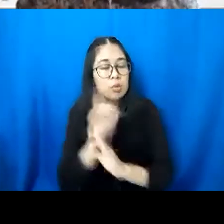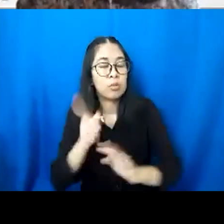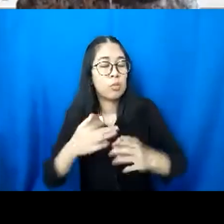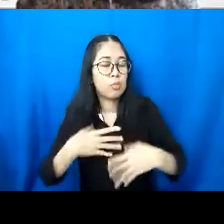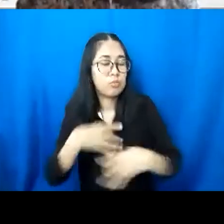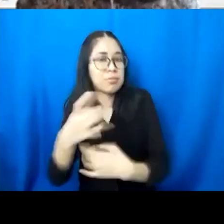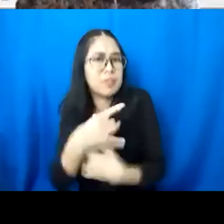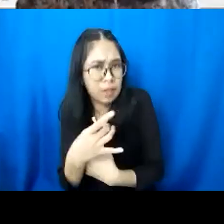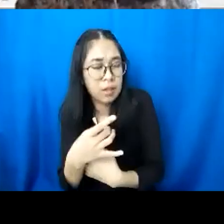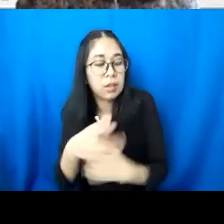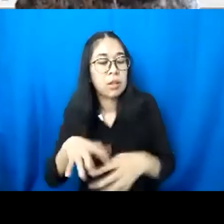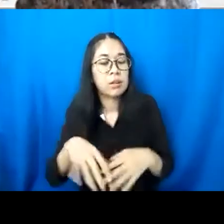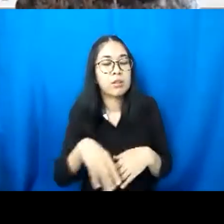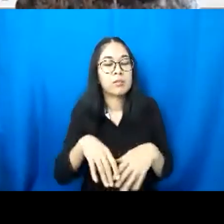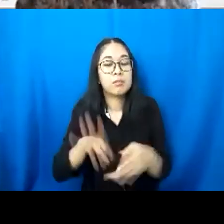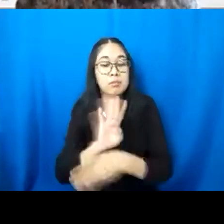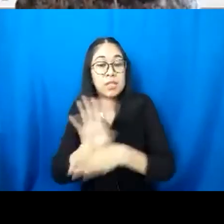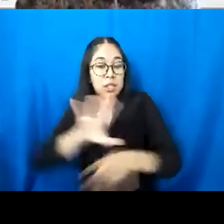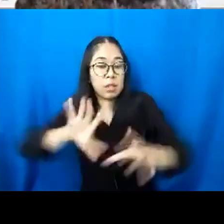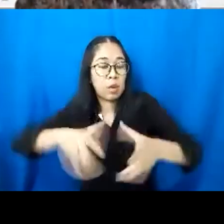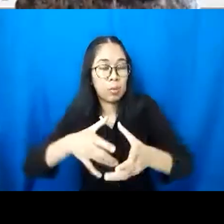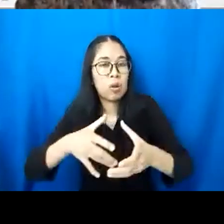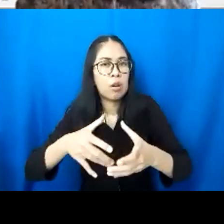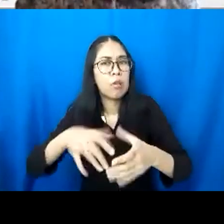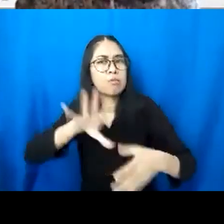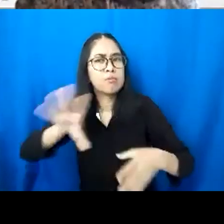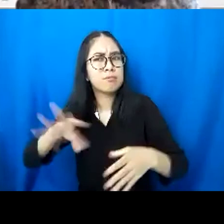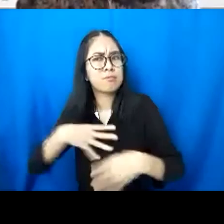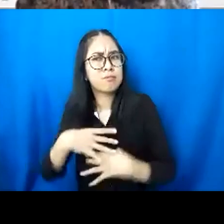di Jawa Timur berminat. Tapi